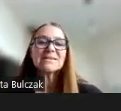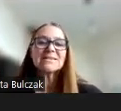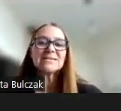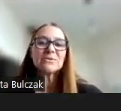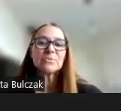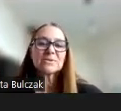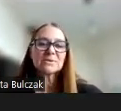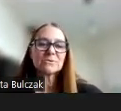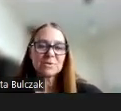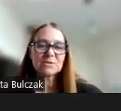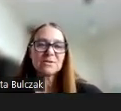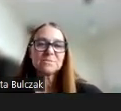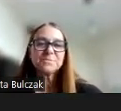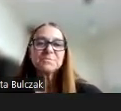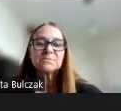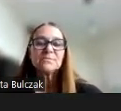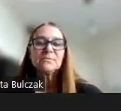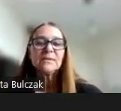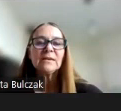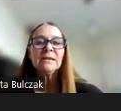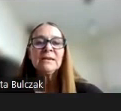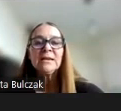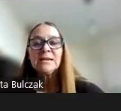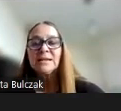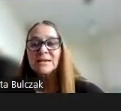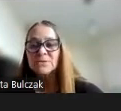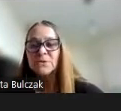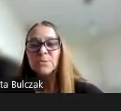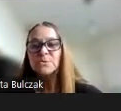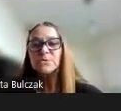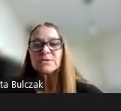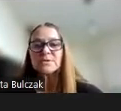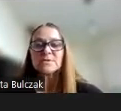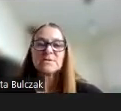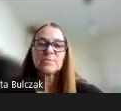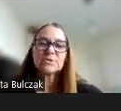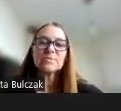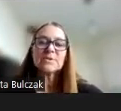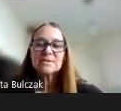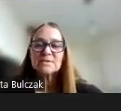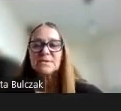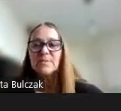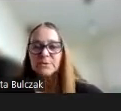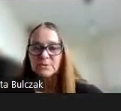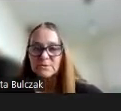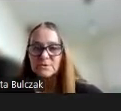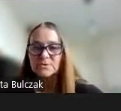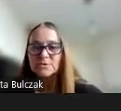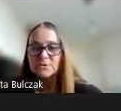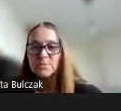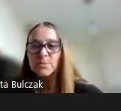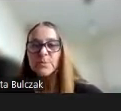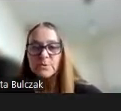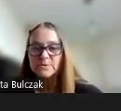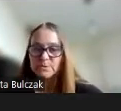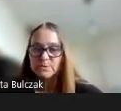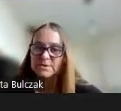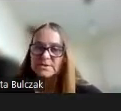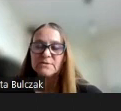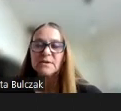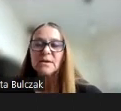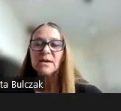przeszkadzające na lekcji lub są śmieszne. Dla rozwoju mózgu naszych dzieci potrzebna jest dostępność, czyli żeby